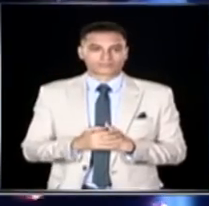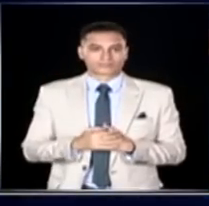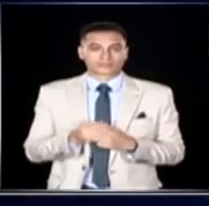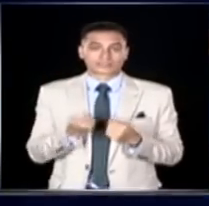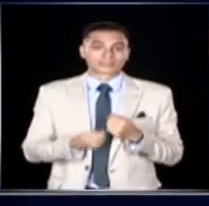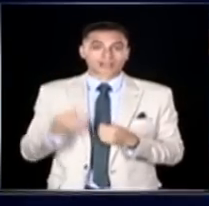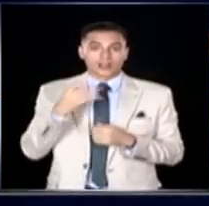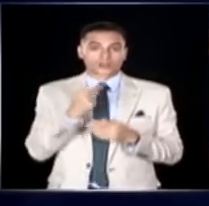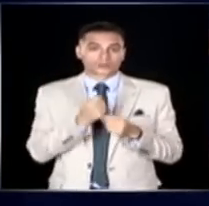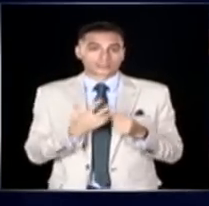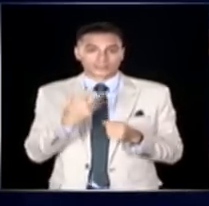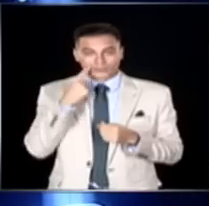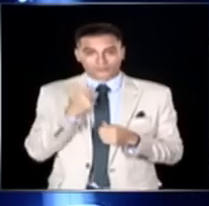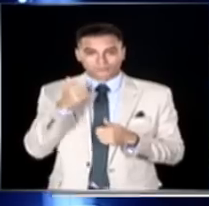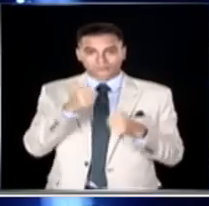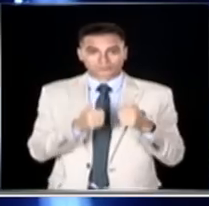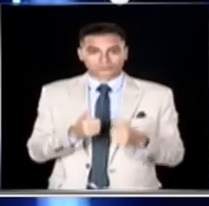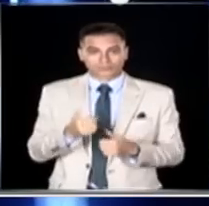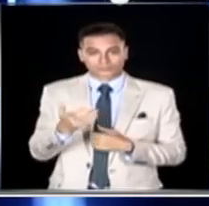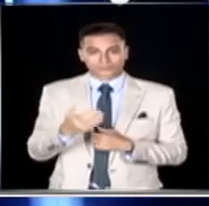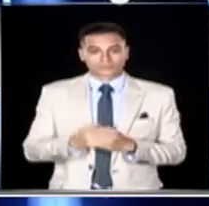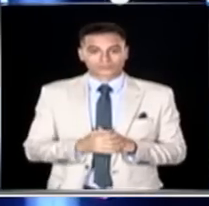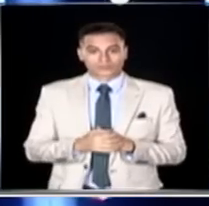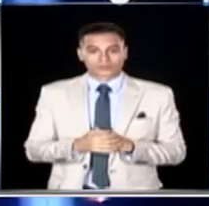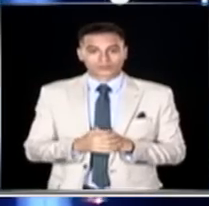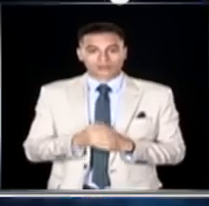زائد 10 أو ناقص 5.